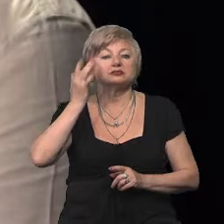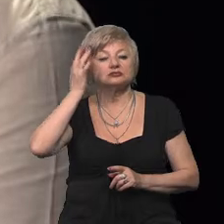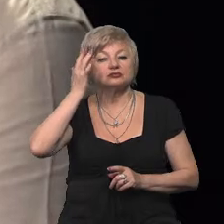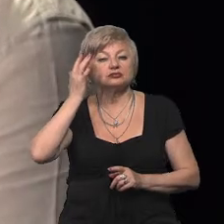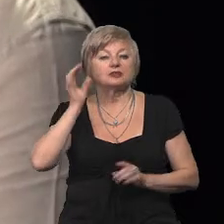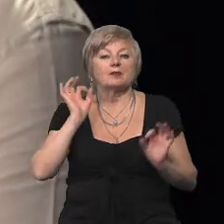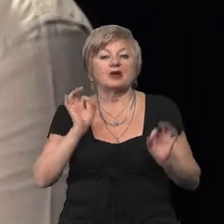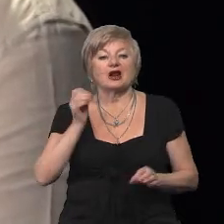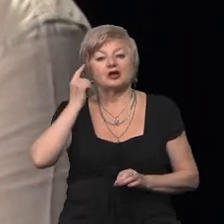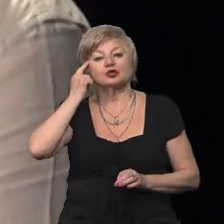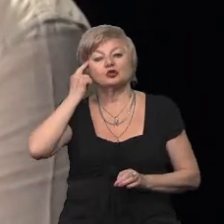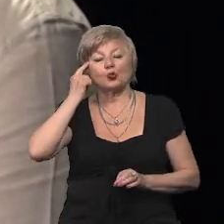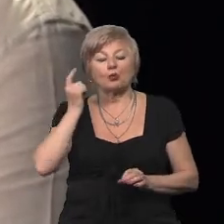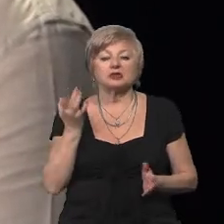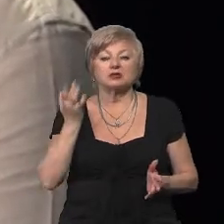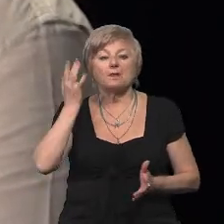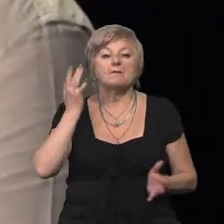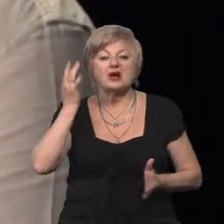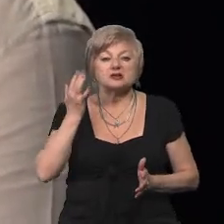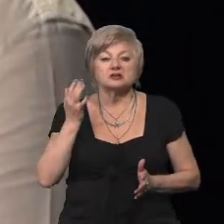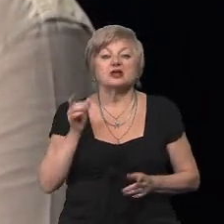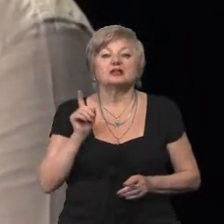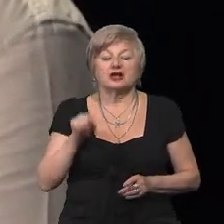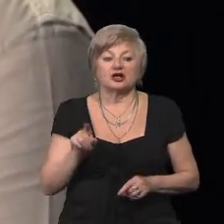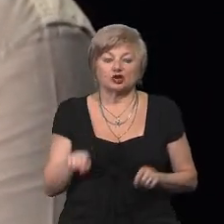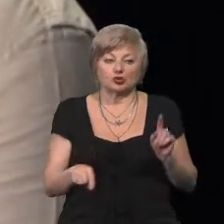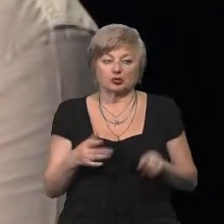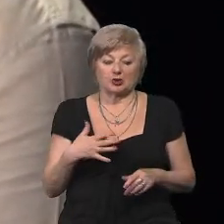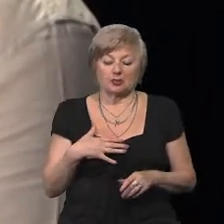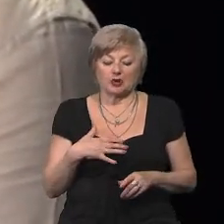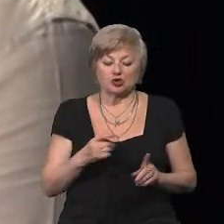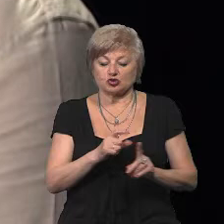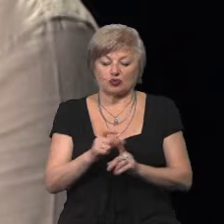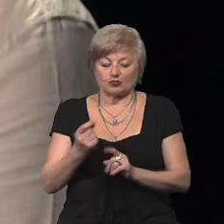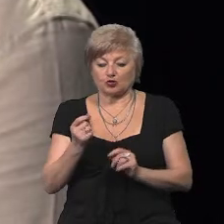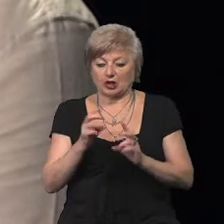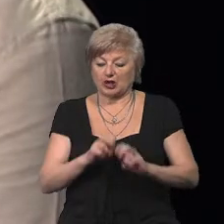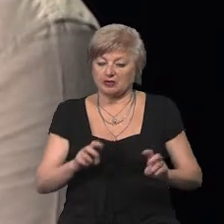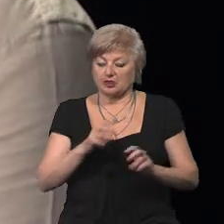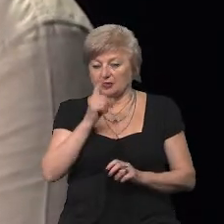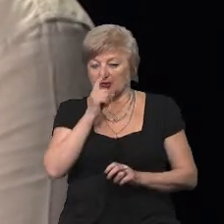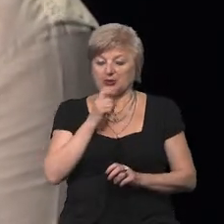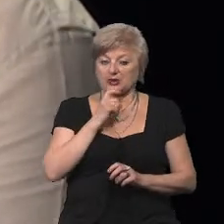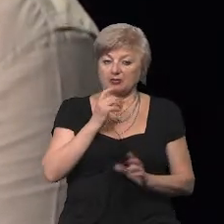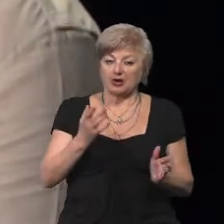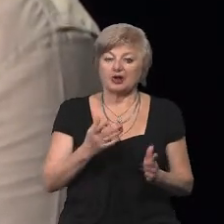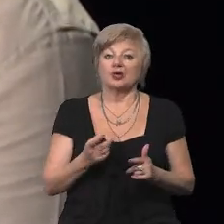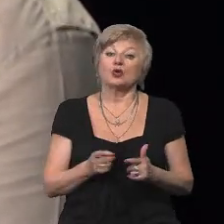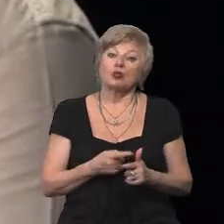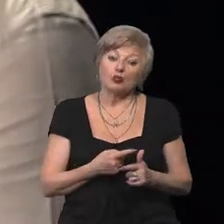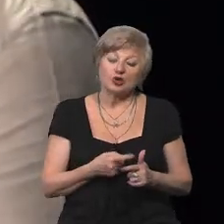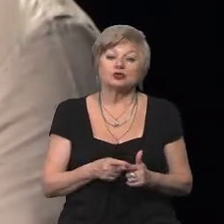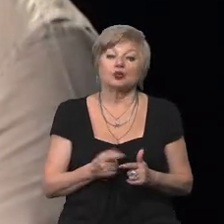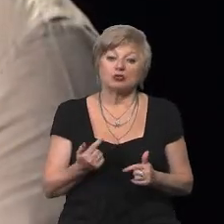даже мы с актерами не могли даже просто по тексту разобраться. Ну, офис на двоих, там несколько возрастов,